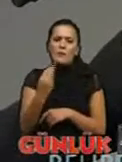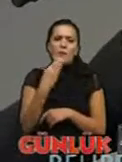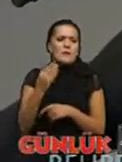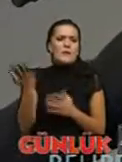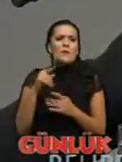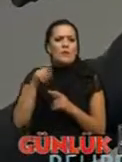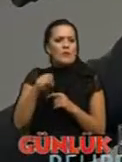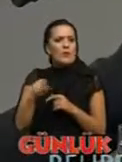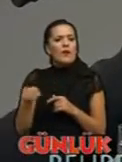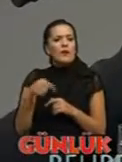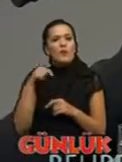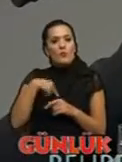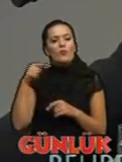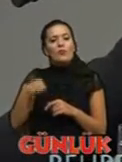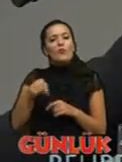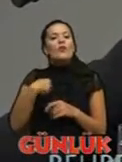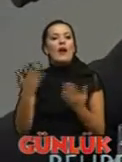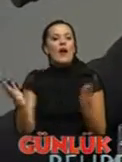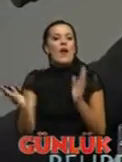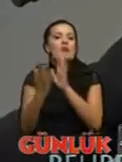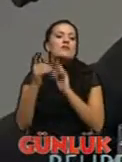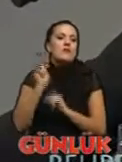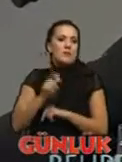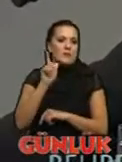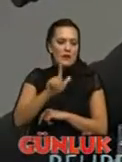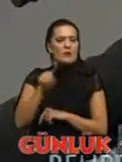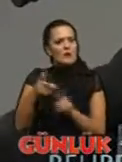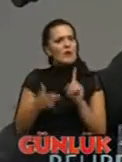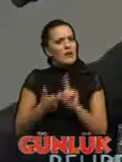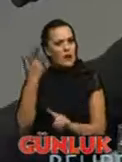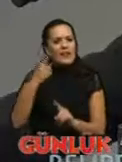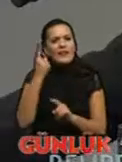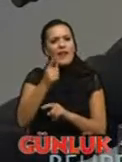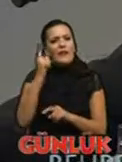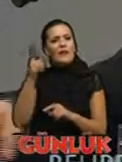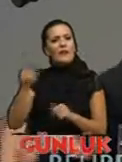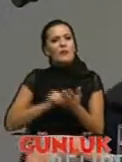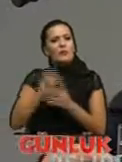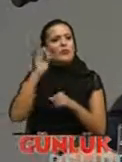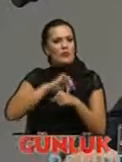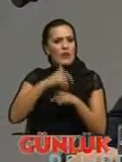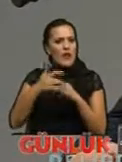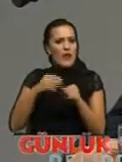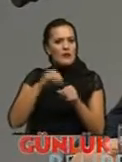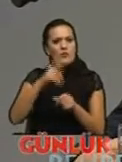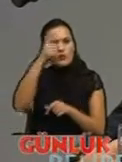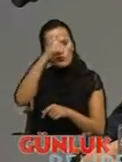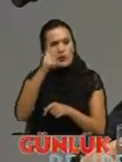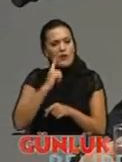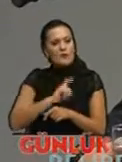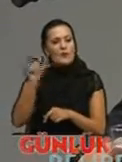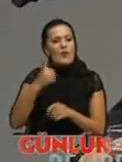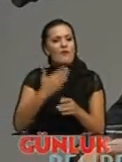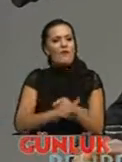şeyler bunlar. Buna tepki gösterilmesi lazım ve kalkacak. Yani tek tek bütün ülkelerle Türkiye